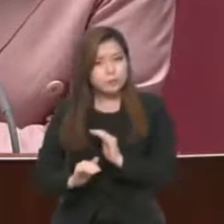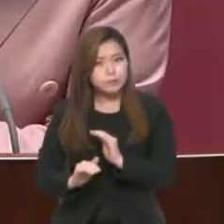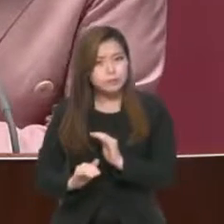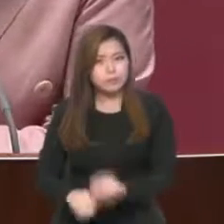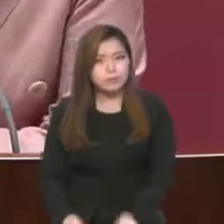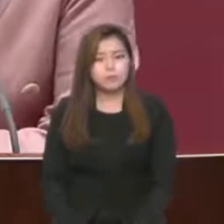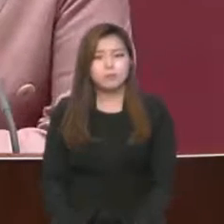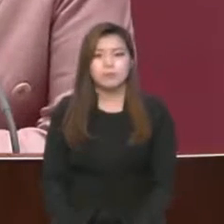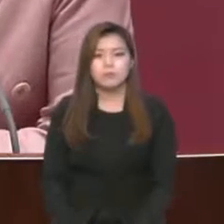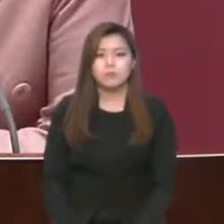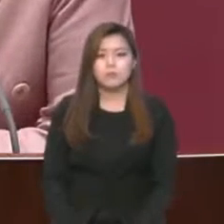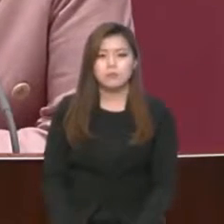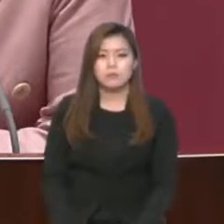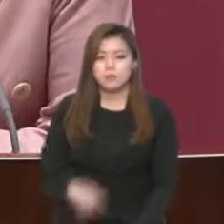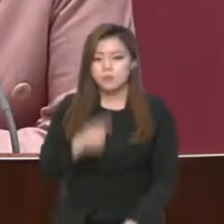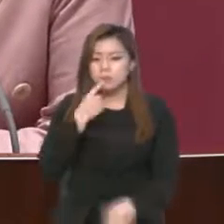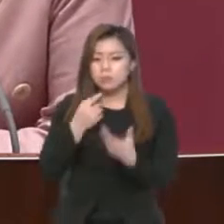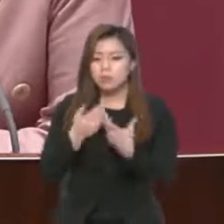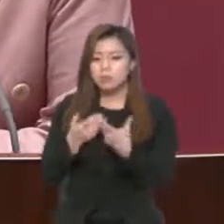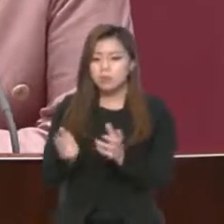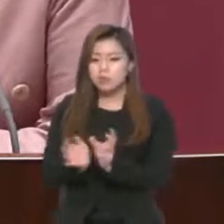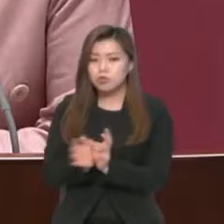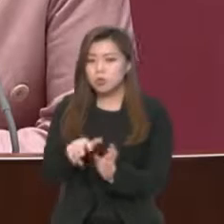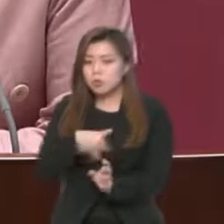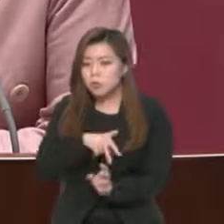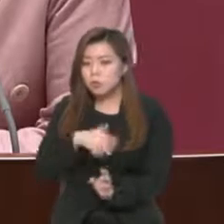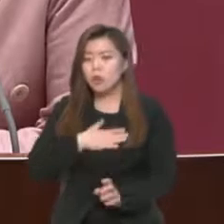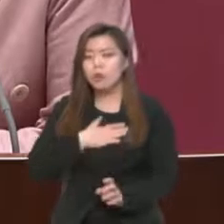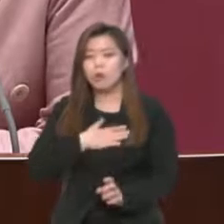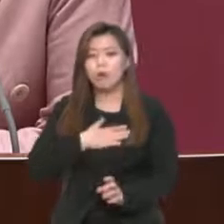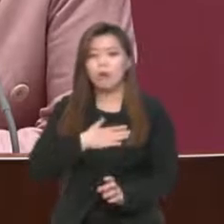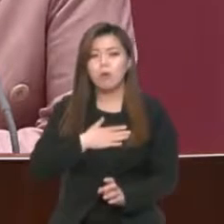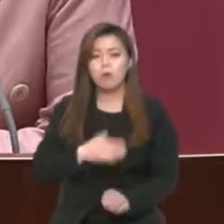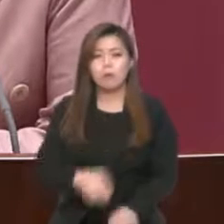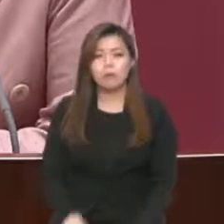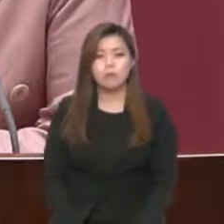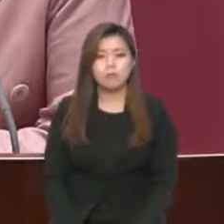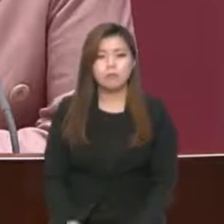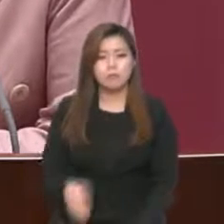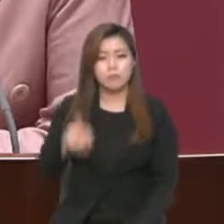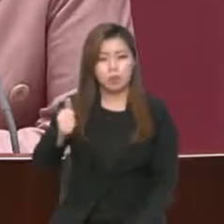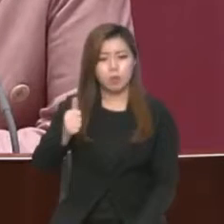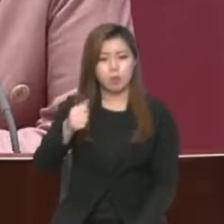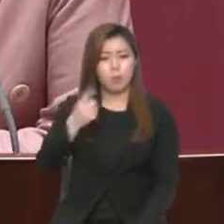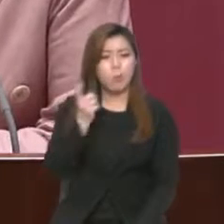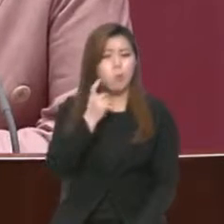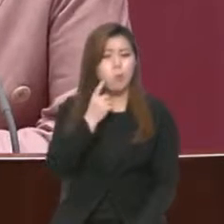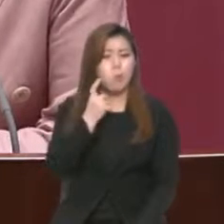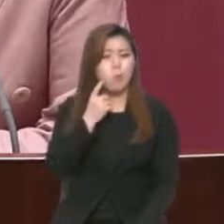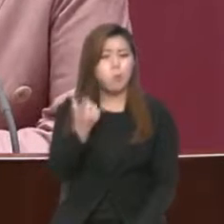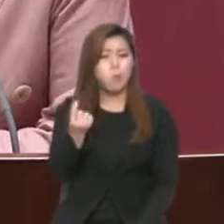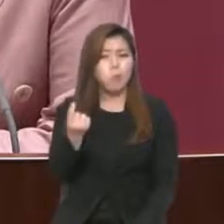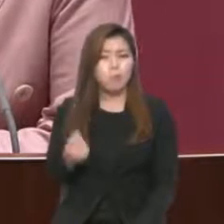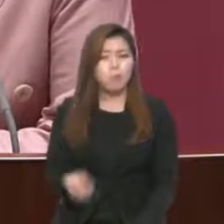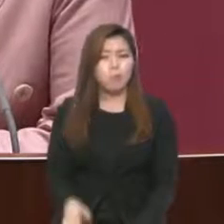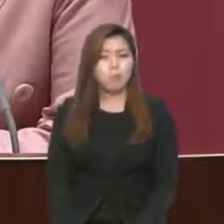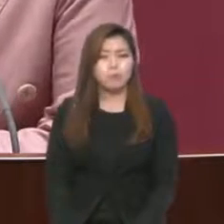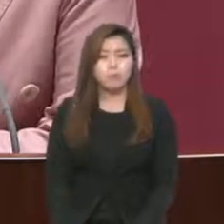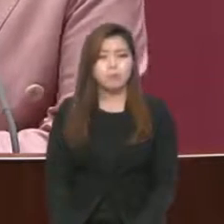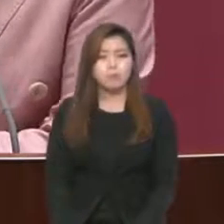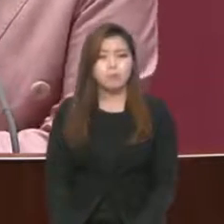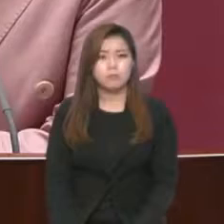그 민주당 의원님조차도 인정을 하고 있습니다. 결국 장관님 거짓말하신 거죠? 뭐